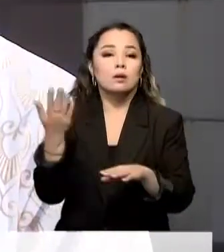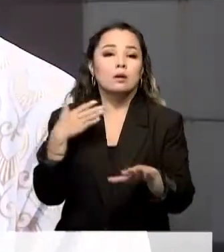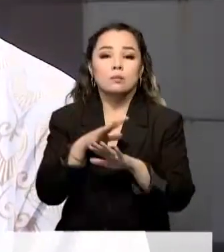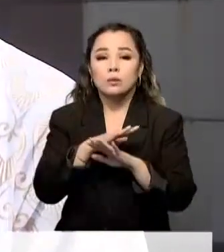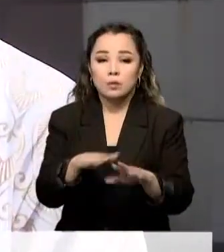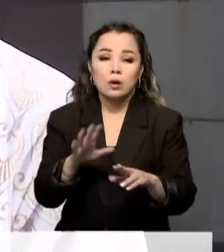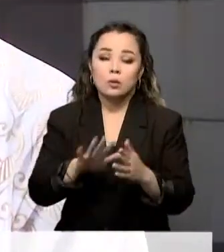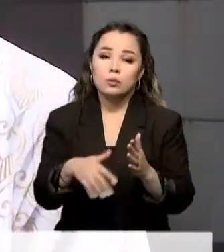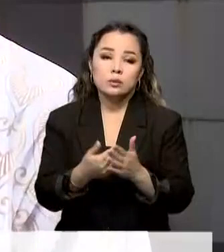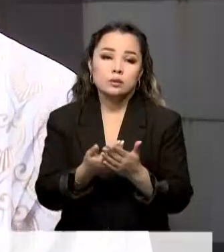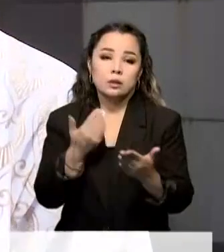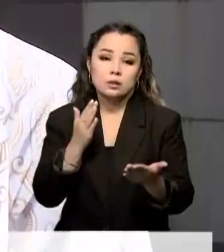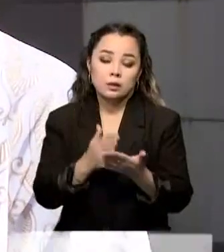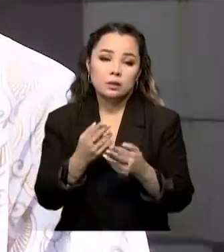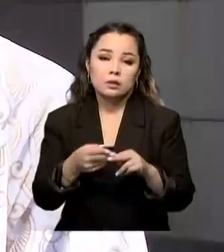Осыған дейін